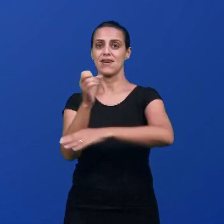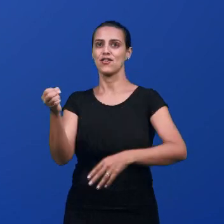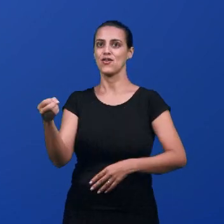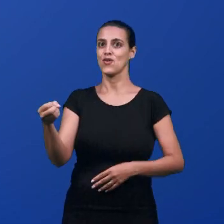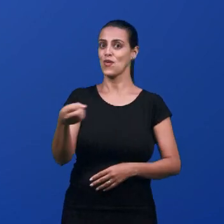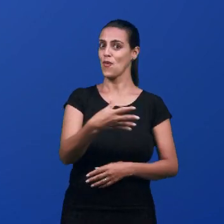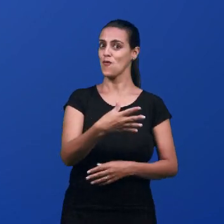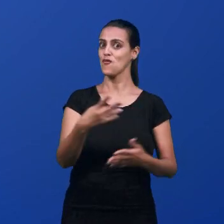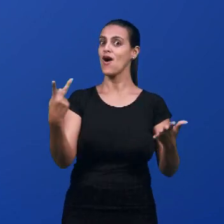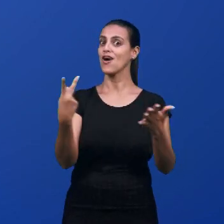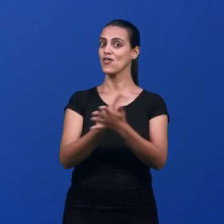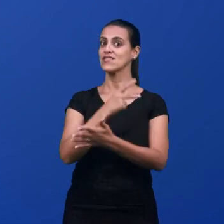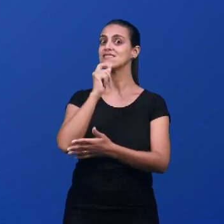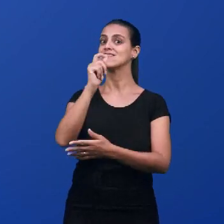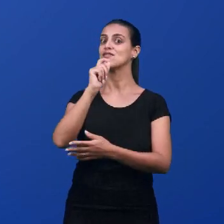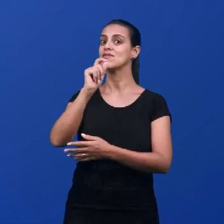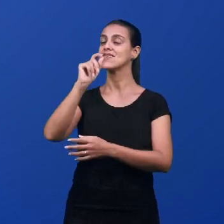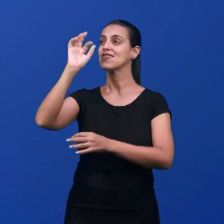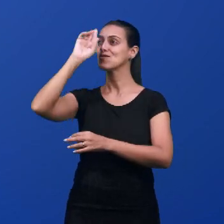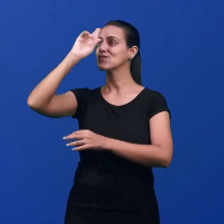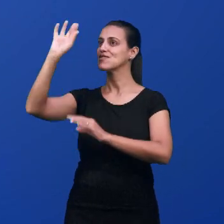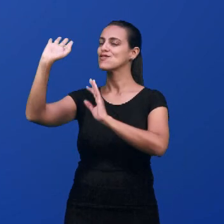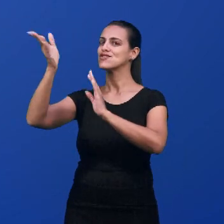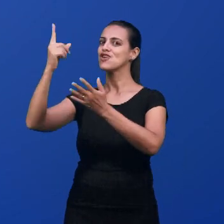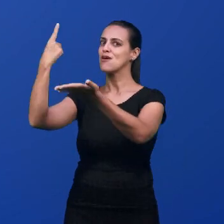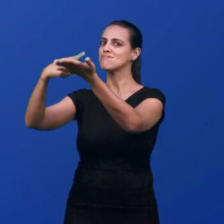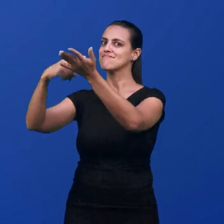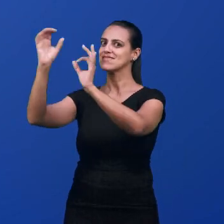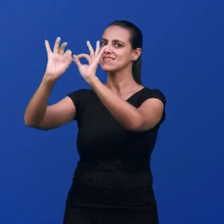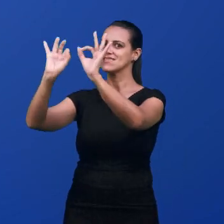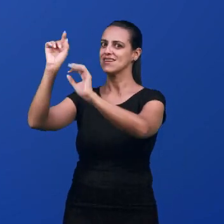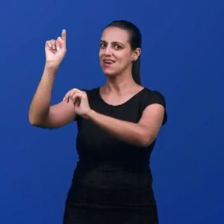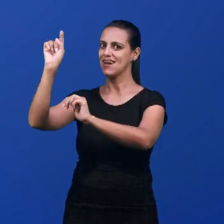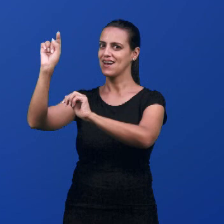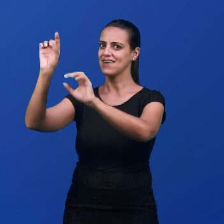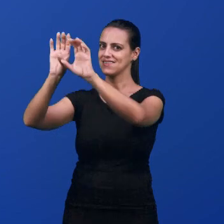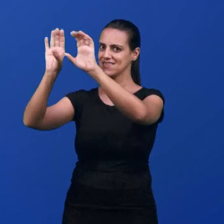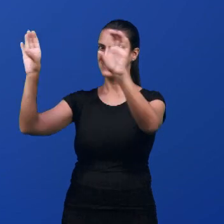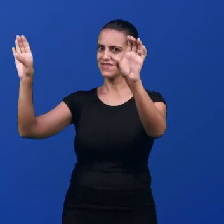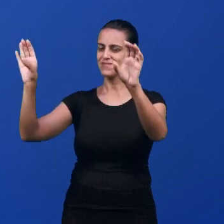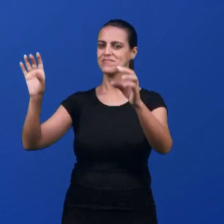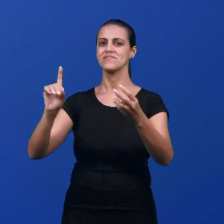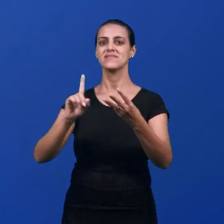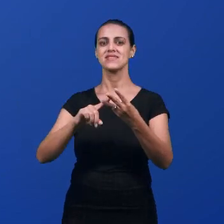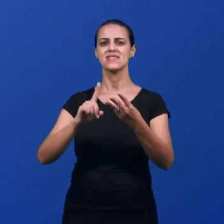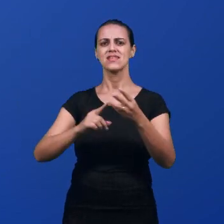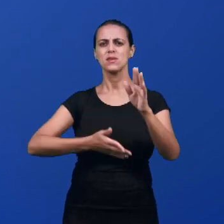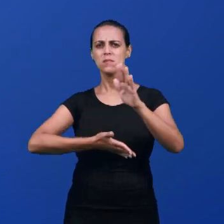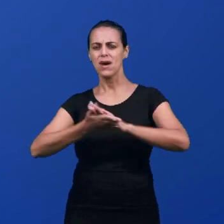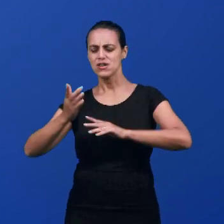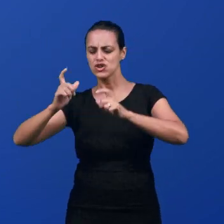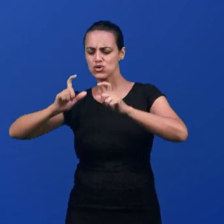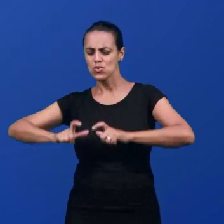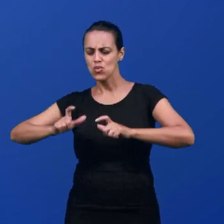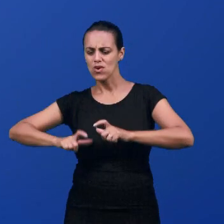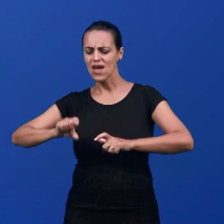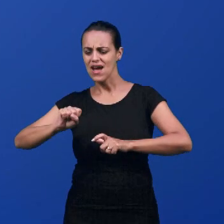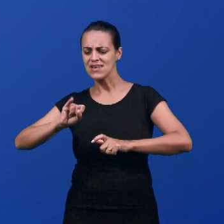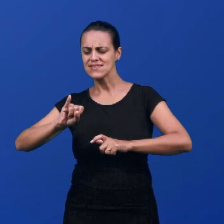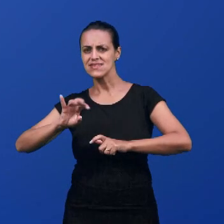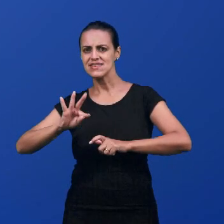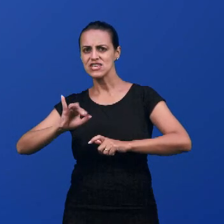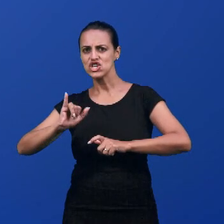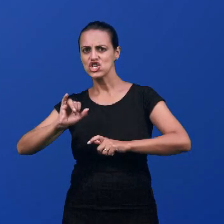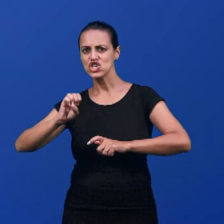c'est le début d'une nouvelle journée, un événement qui est programmé à l'éternité. Ils sont partis de Sittim, c'est la vallée où ils